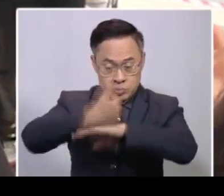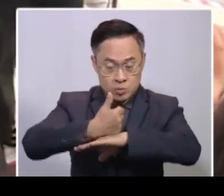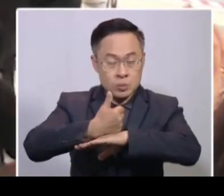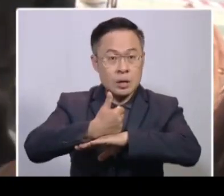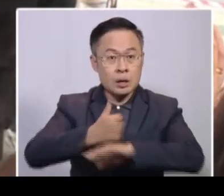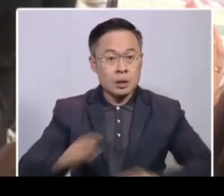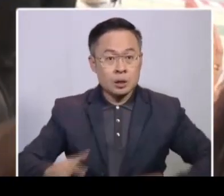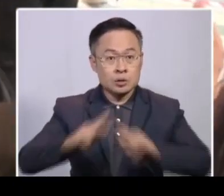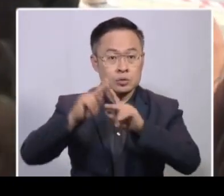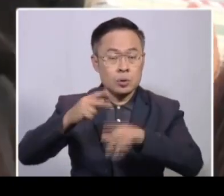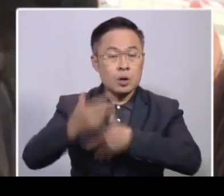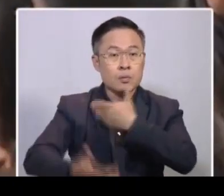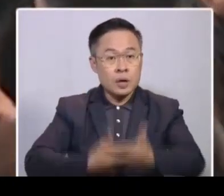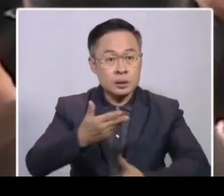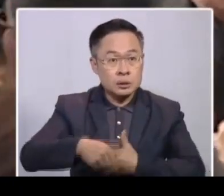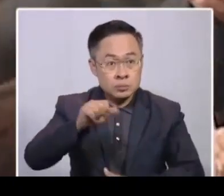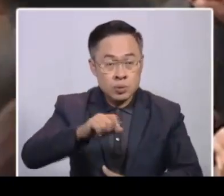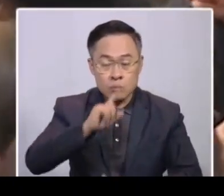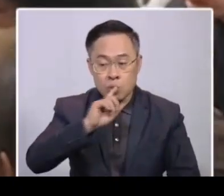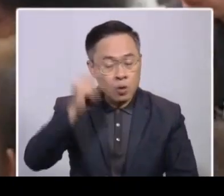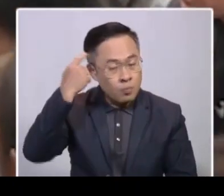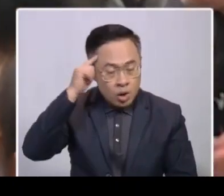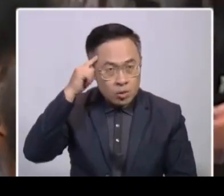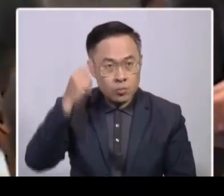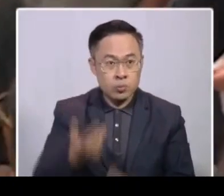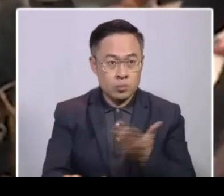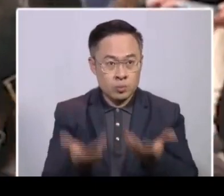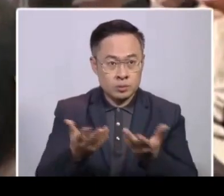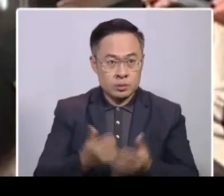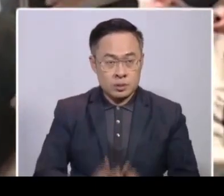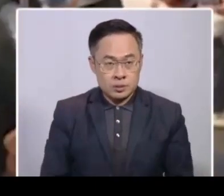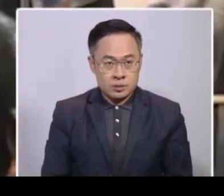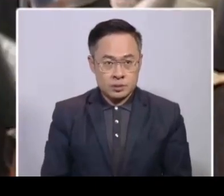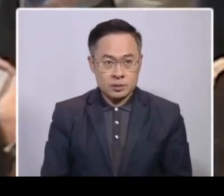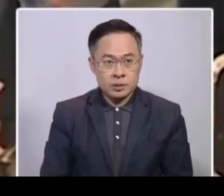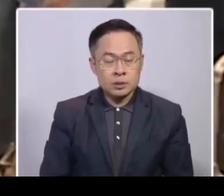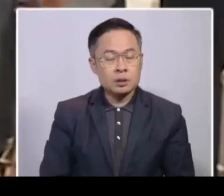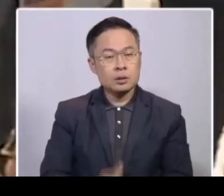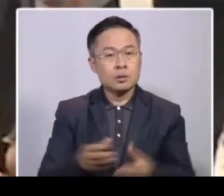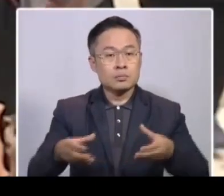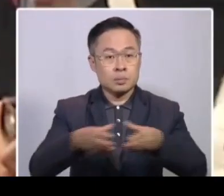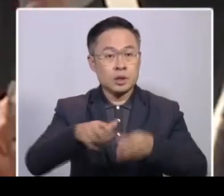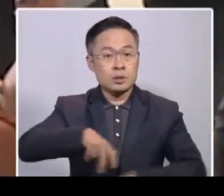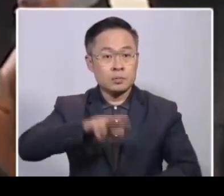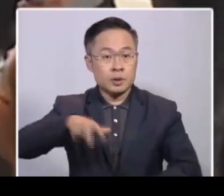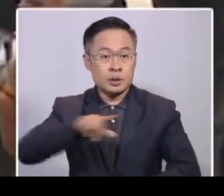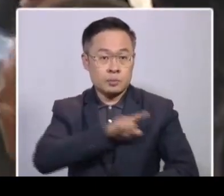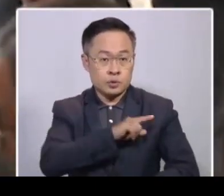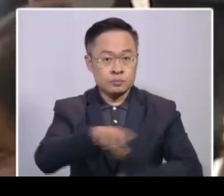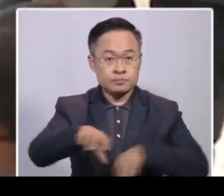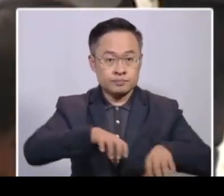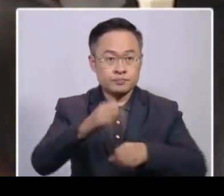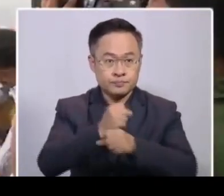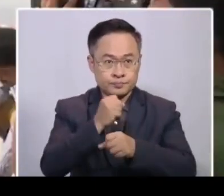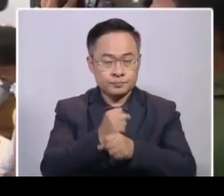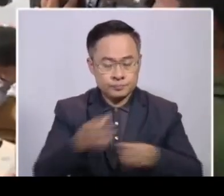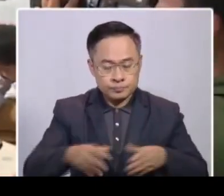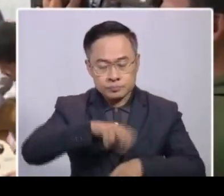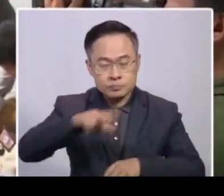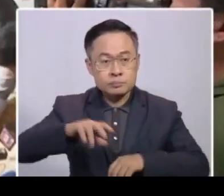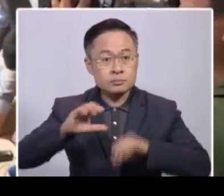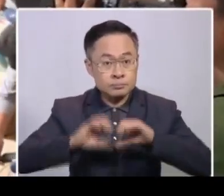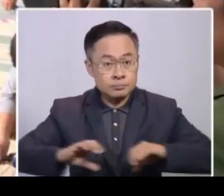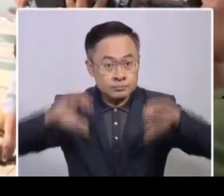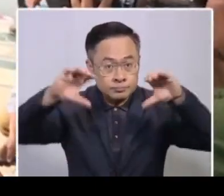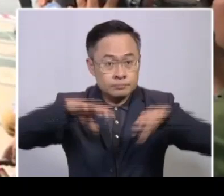ตรีว่าการกระทรวงพาณิชย์ทั้งนี้ต้องให้เกียรติพรรคเพื่อไทยในการเป็นแกนนำเชื่อว่าพรรคเพื่อไทยนั้นจะสามารถนำพารัฐบาลชุดใหม่บริ